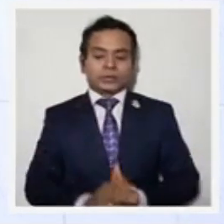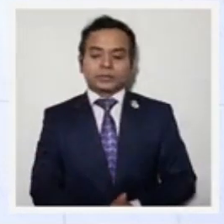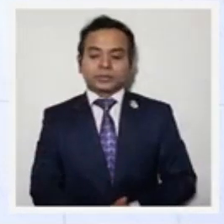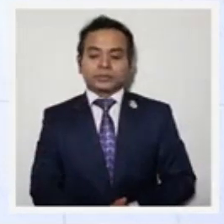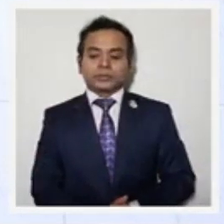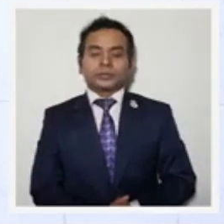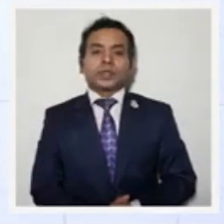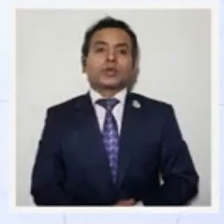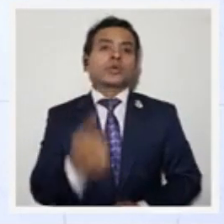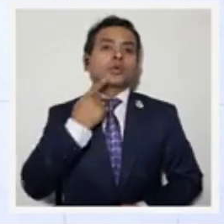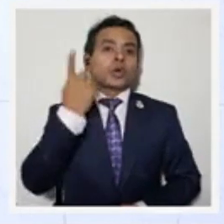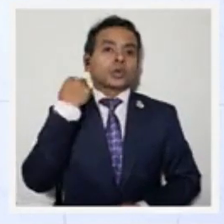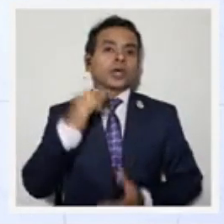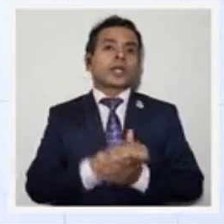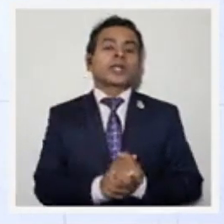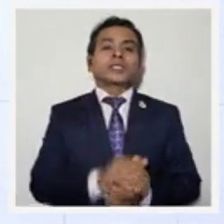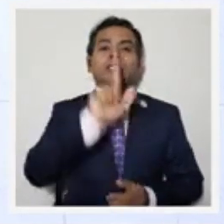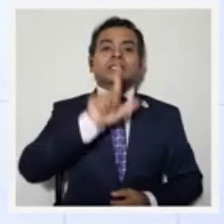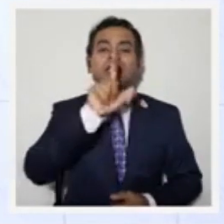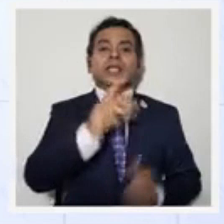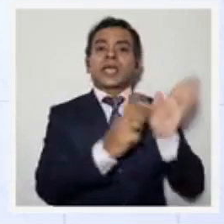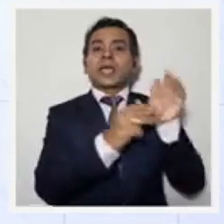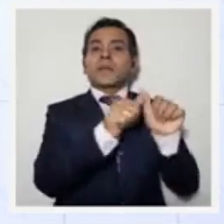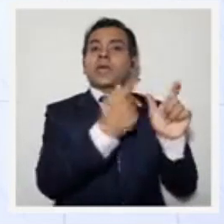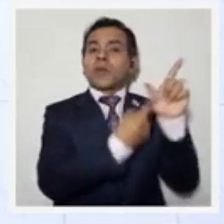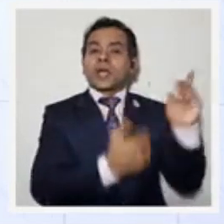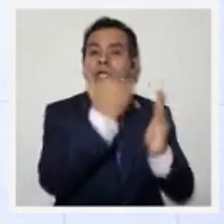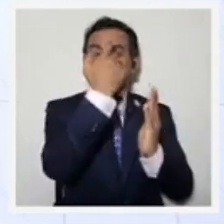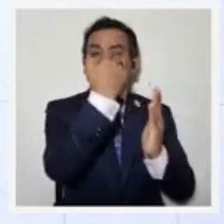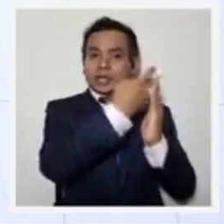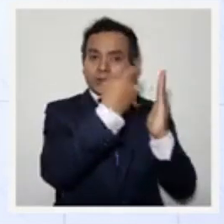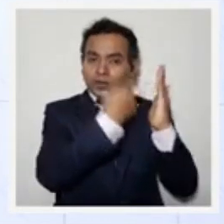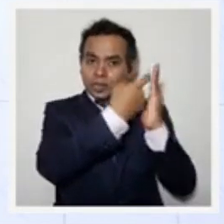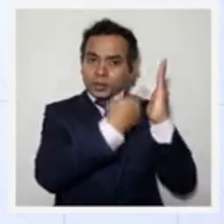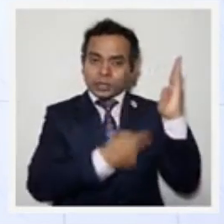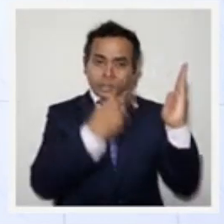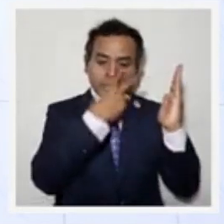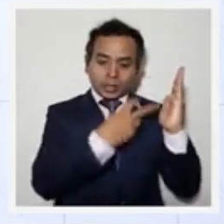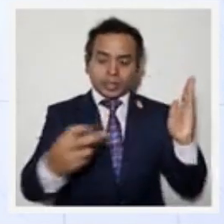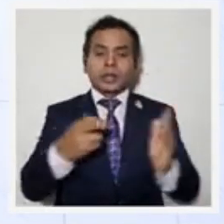6,539 জন এবং এ পর্যন্ত 2,54,045 জন।